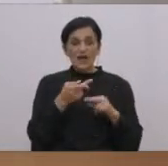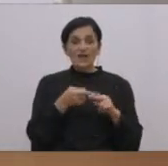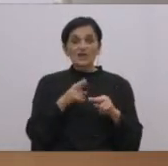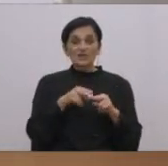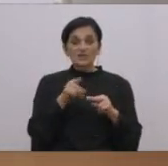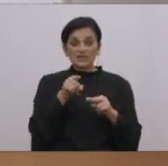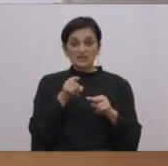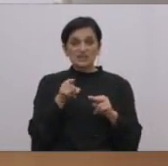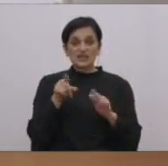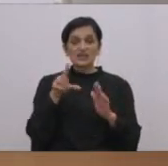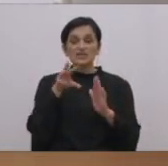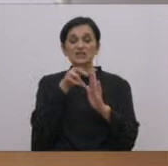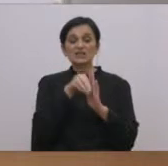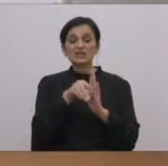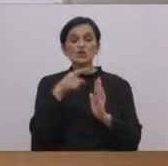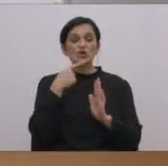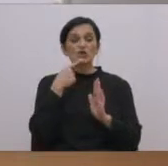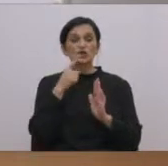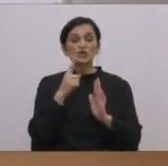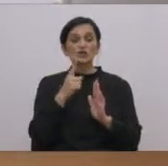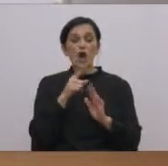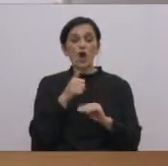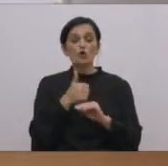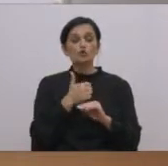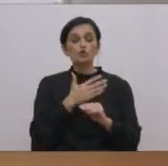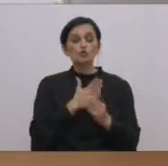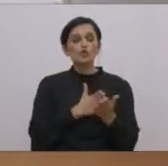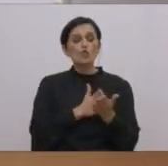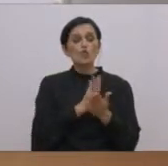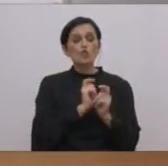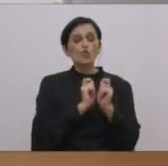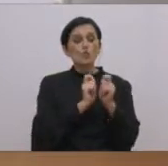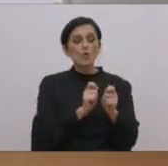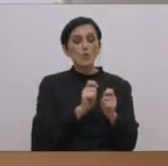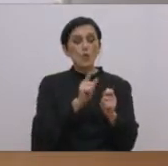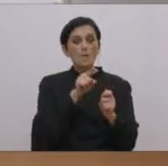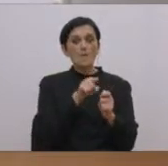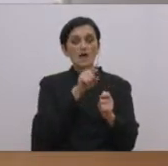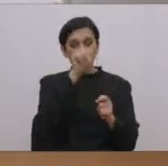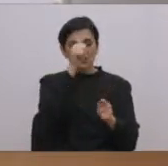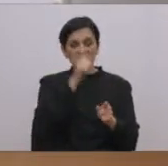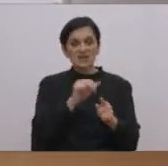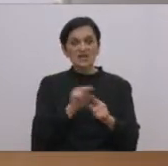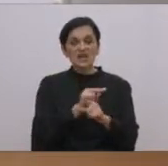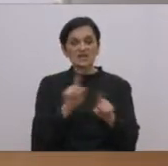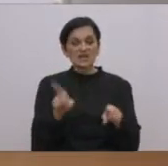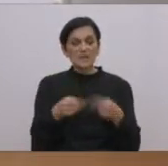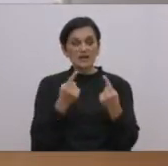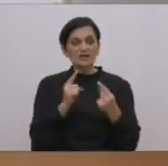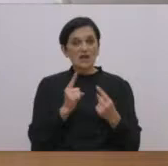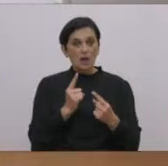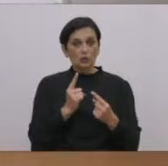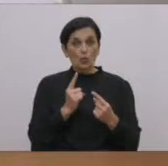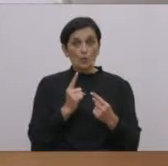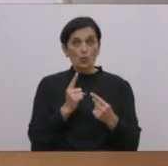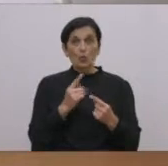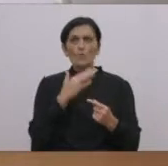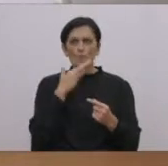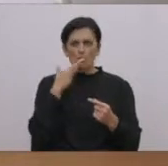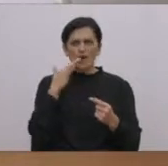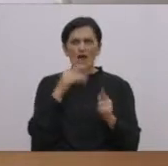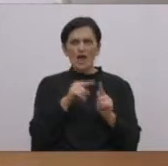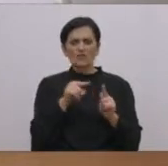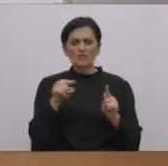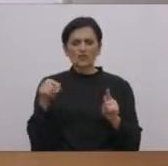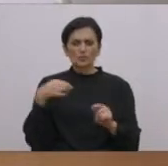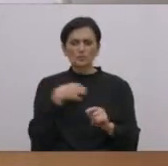დაგერთოთ, რატომ მიანიჭეთ უპირატესობა პირველ რიგში მაინც და მაინც ამ ძეგლების რეაბილიტაციას. თორემ ბევრი